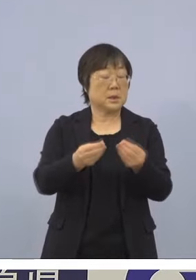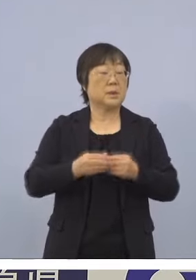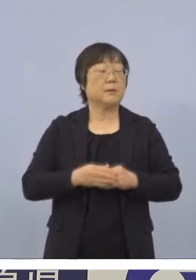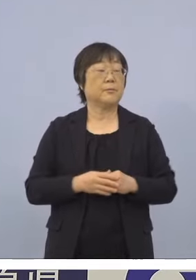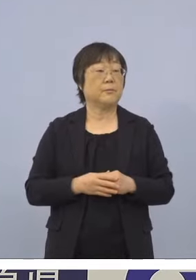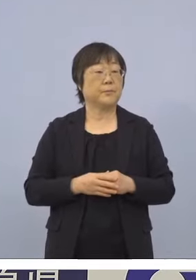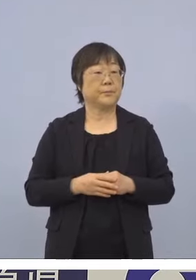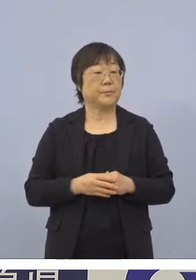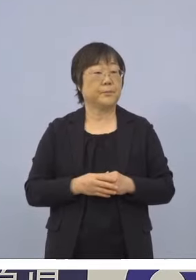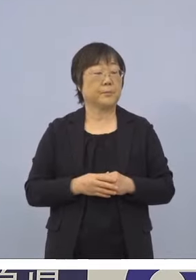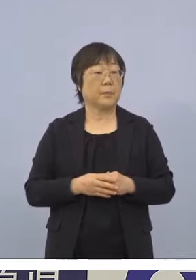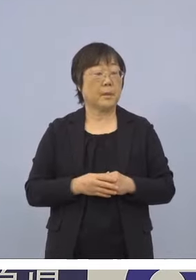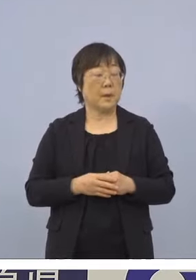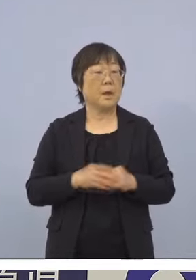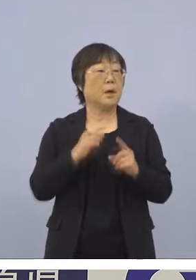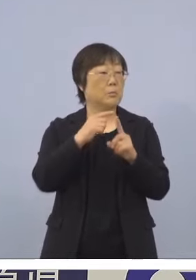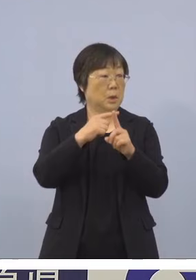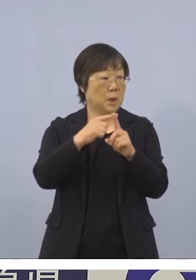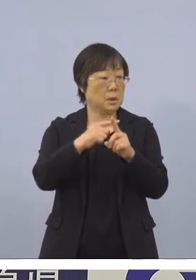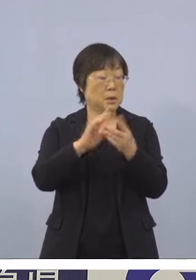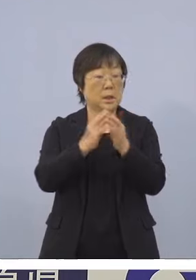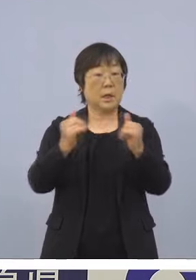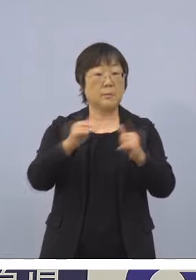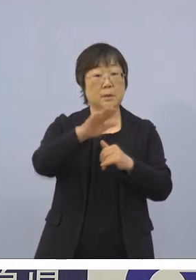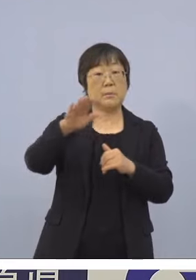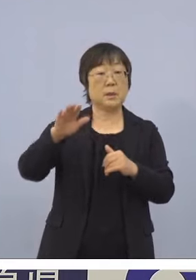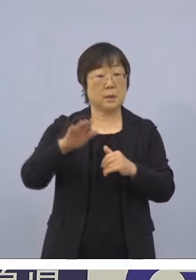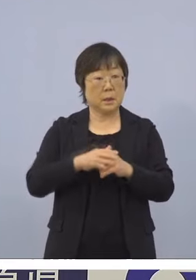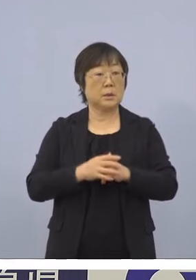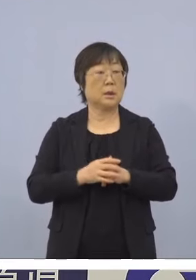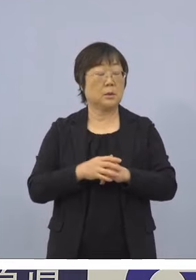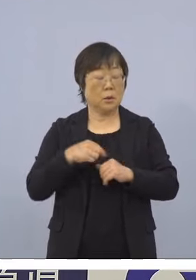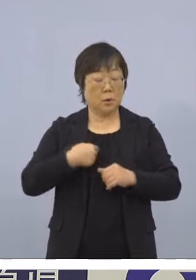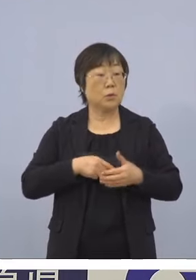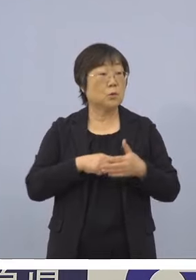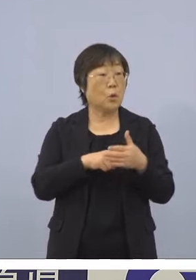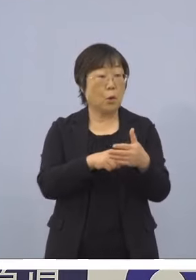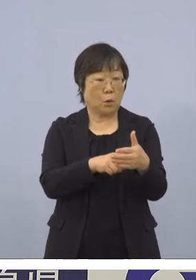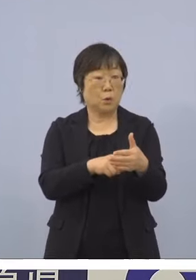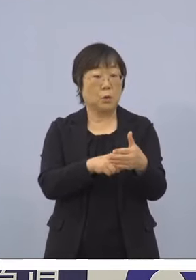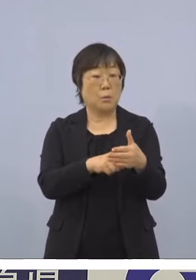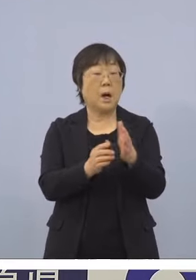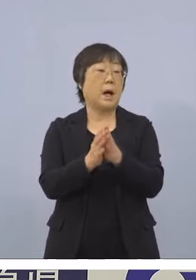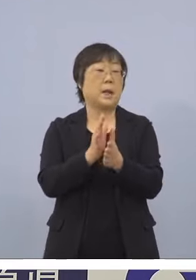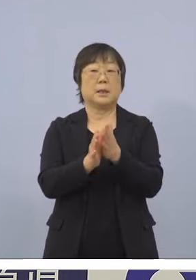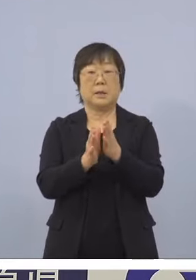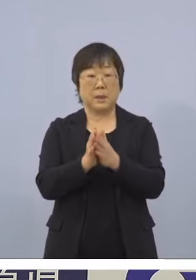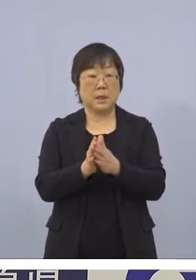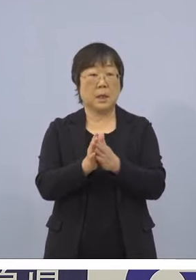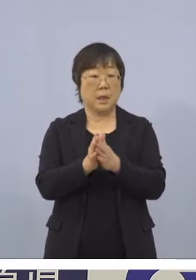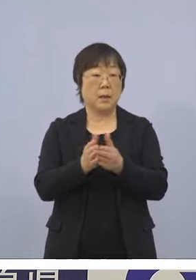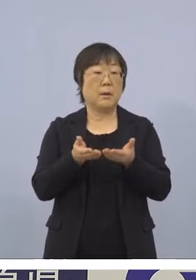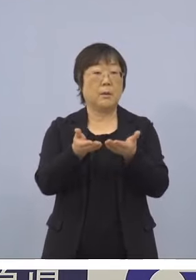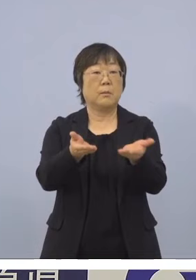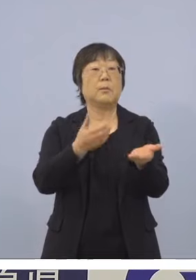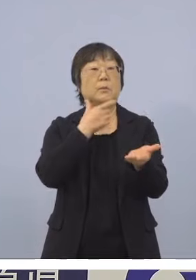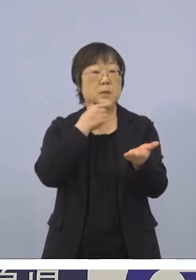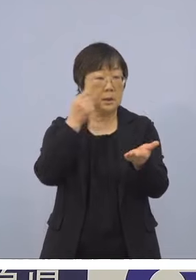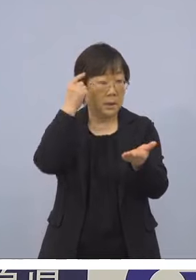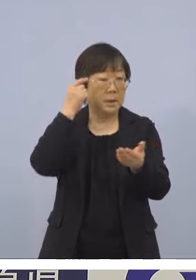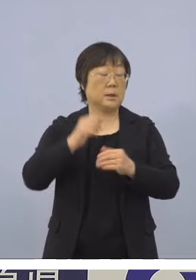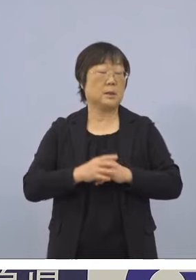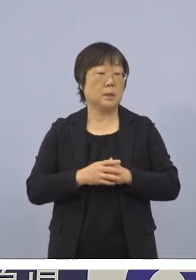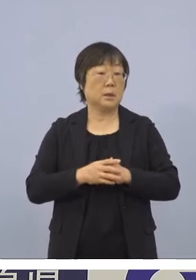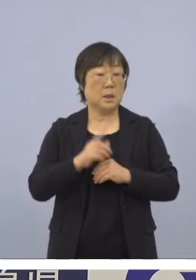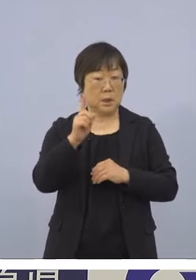。加えて、県民の皆様の自助努力も改めて促したいと思います。